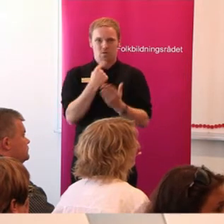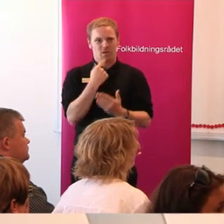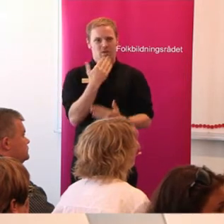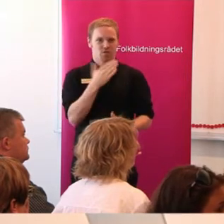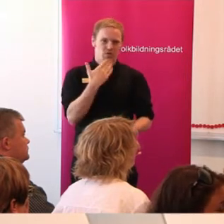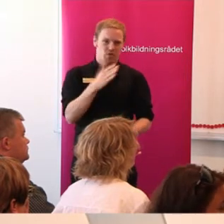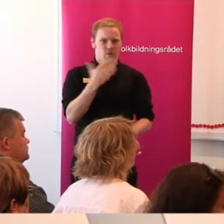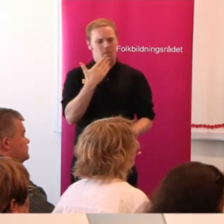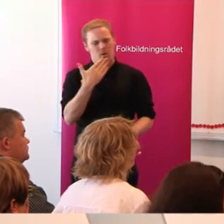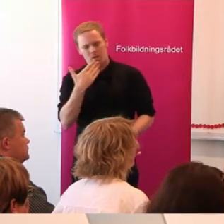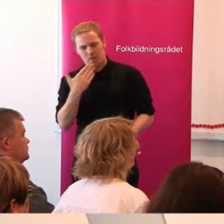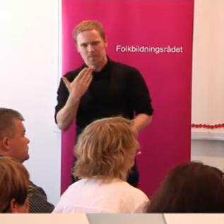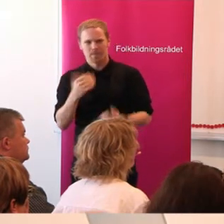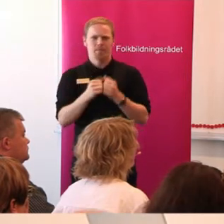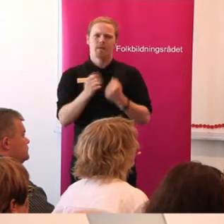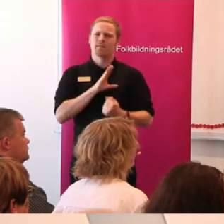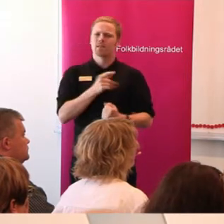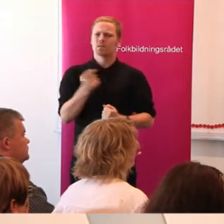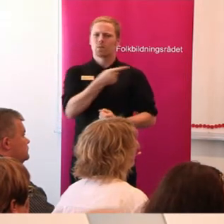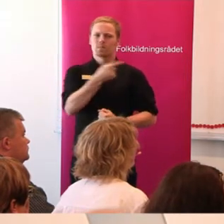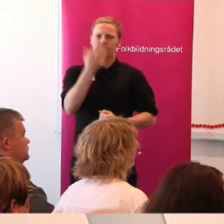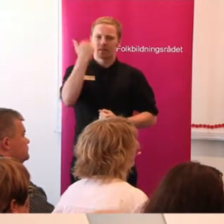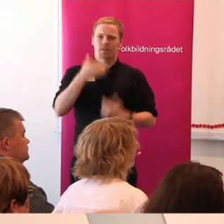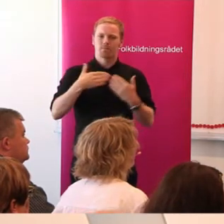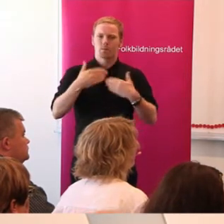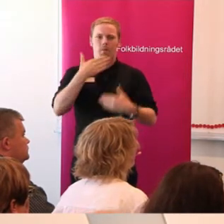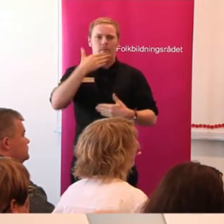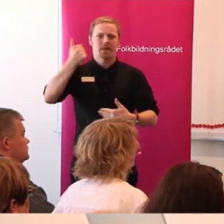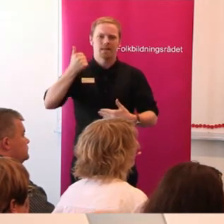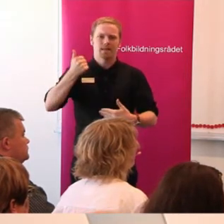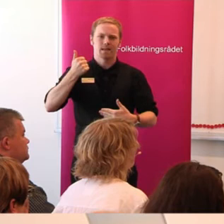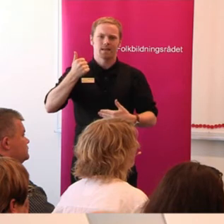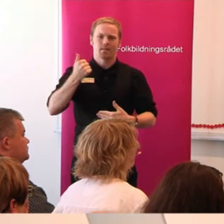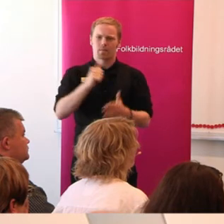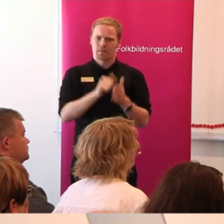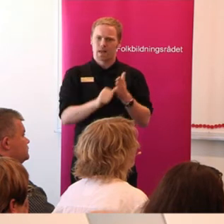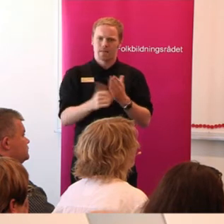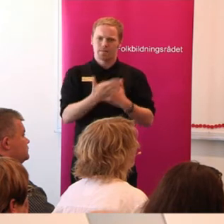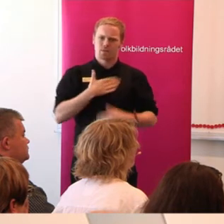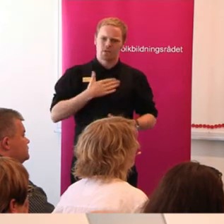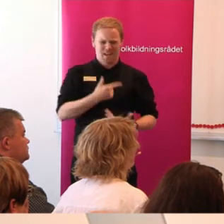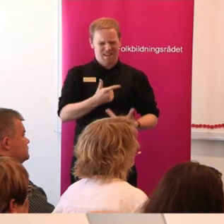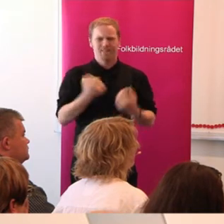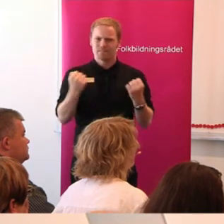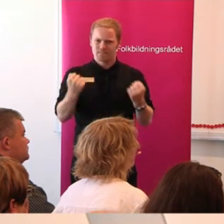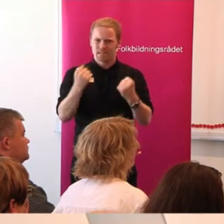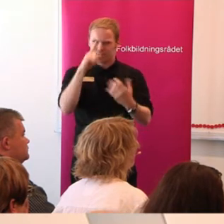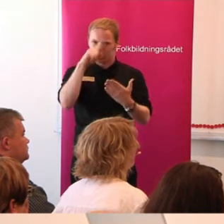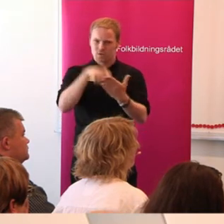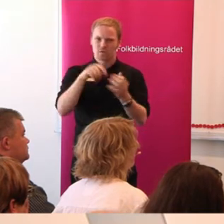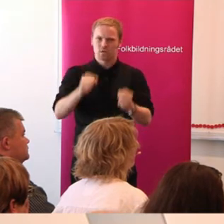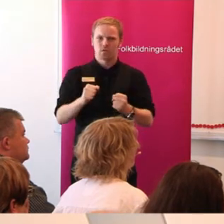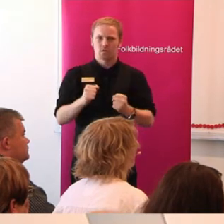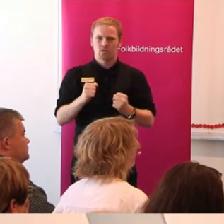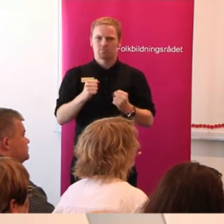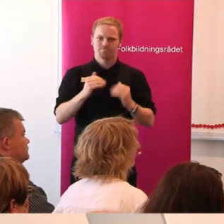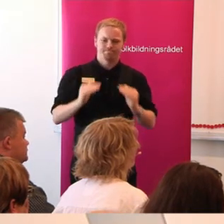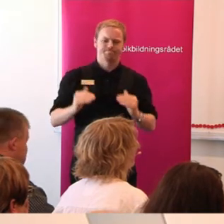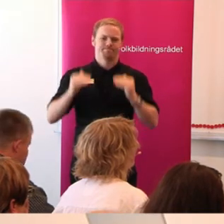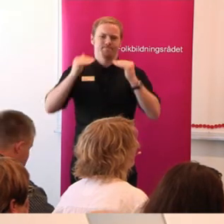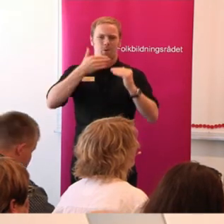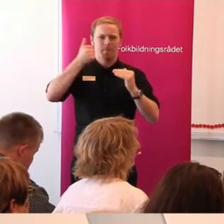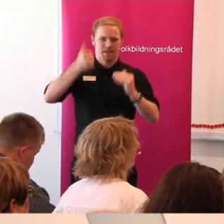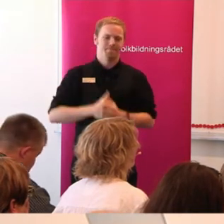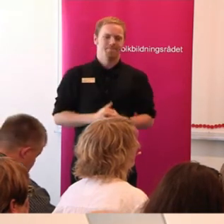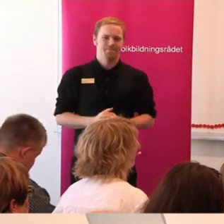bättre? Någonting som eleverna och studenterna säger, så det här är ändå viktigt för att det ska bli ännu bättre för oss när vi lämnar folkhögskolan?